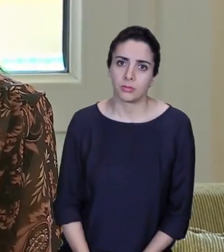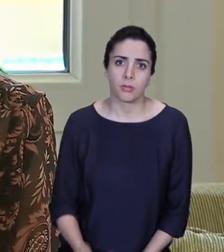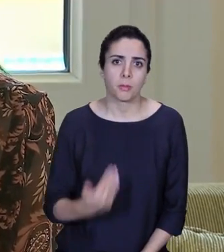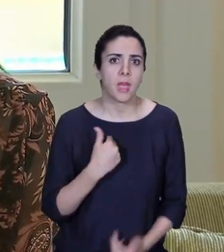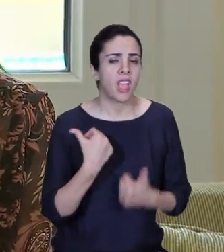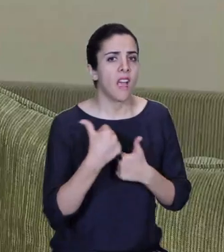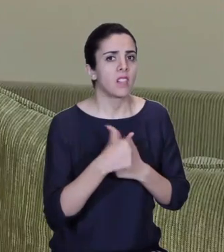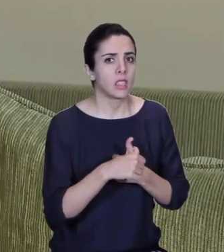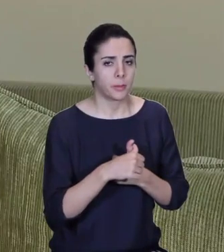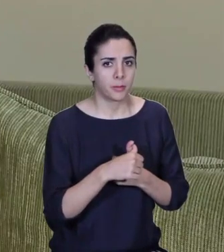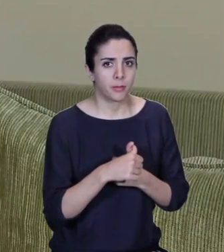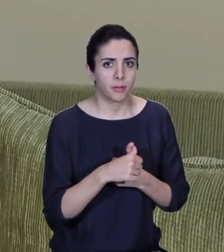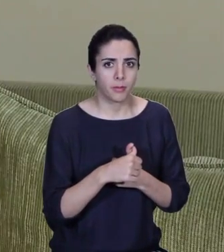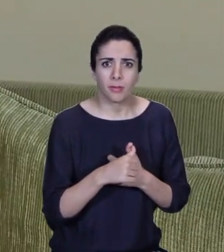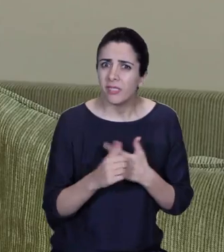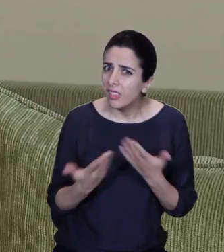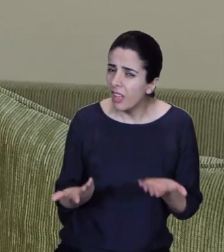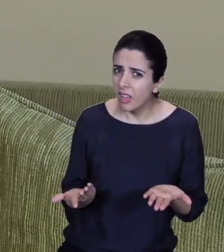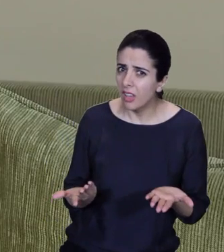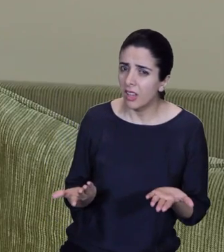Ben evlendim Leyla. Ne?